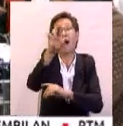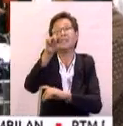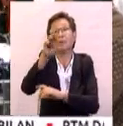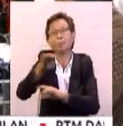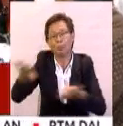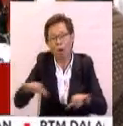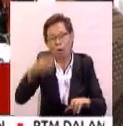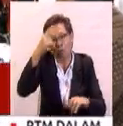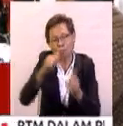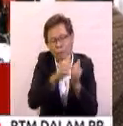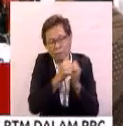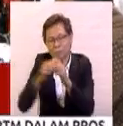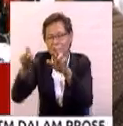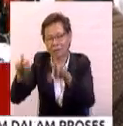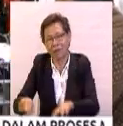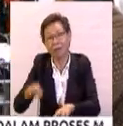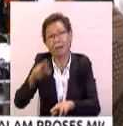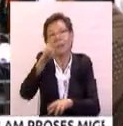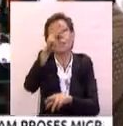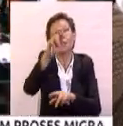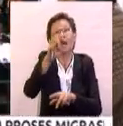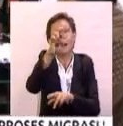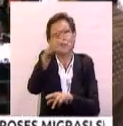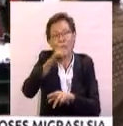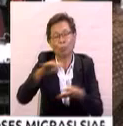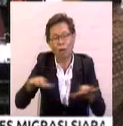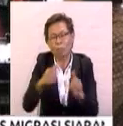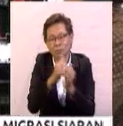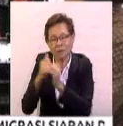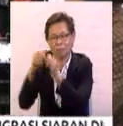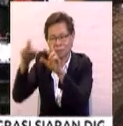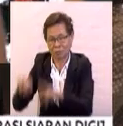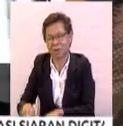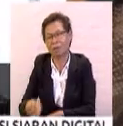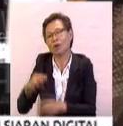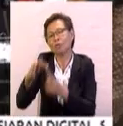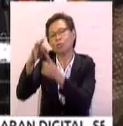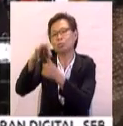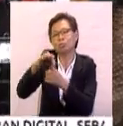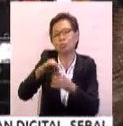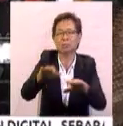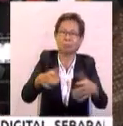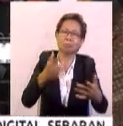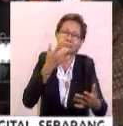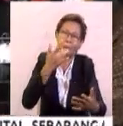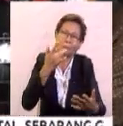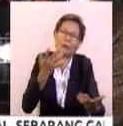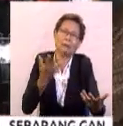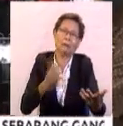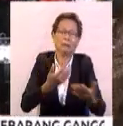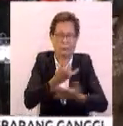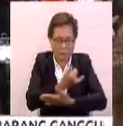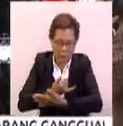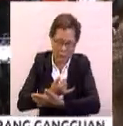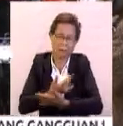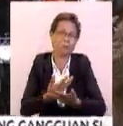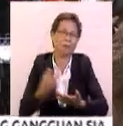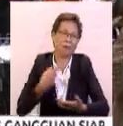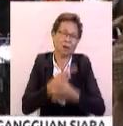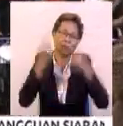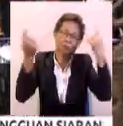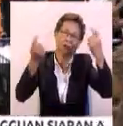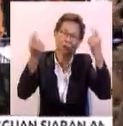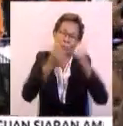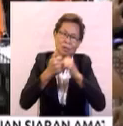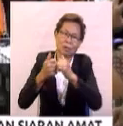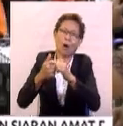untuk bersama dengan rakyat yang khususnya yang mungkin kurang bernasib baik, anak yatim, dan kita raikan juga mereka-mereka